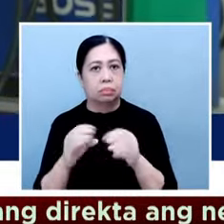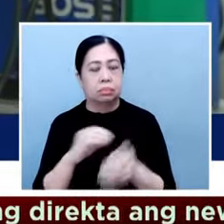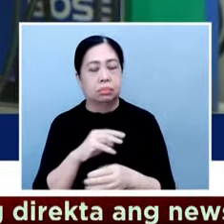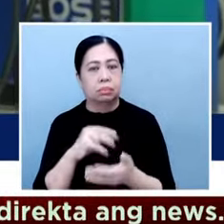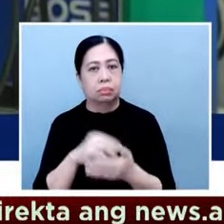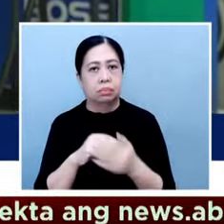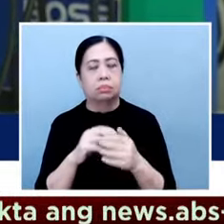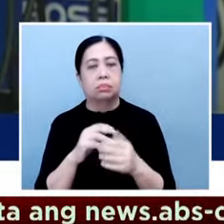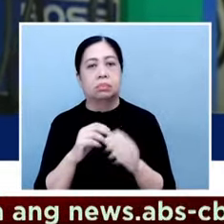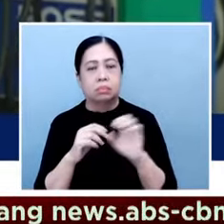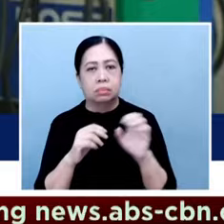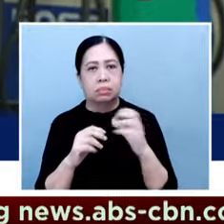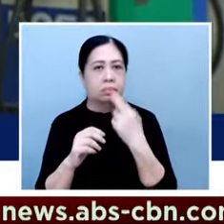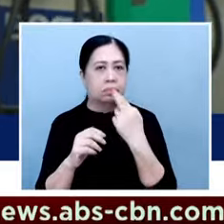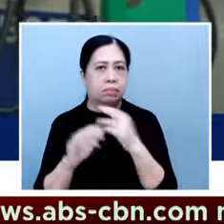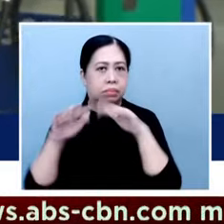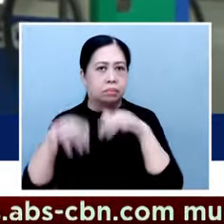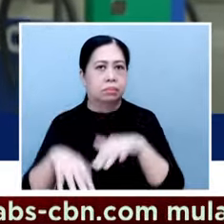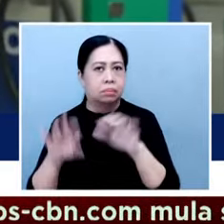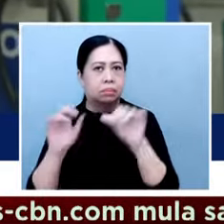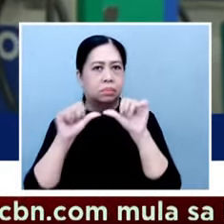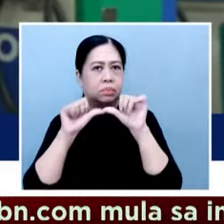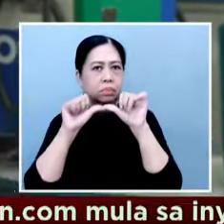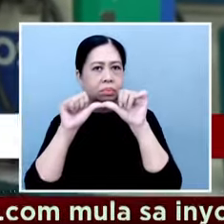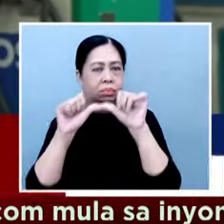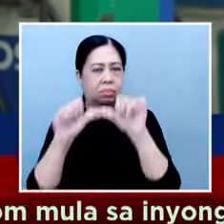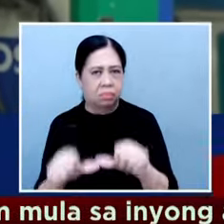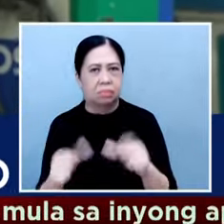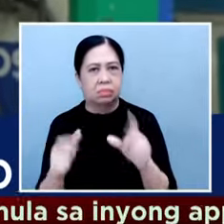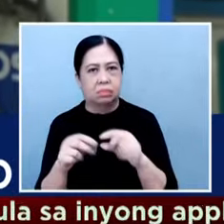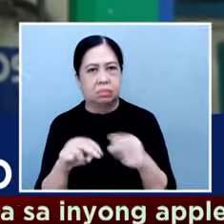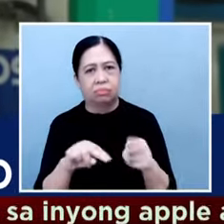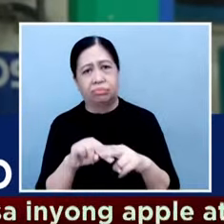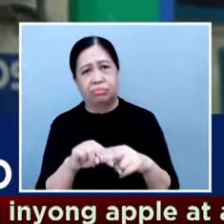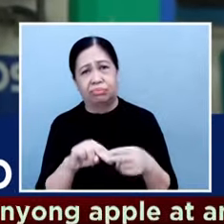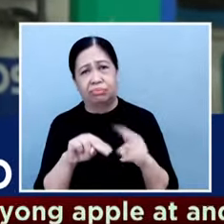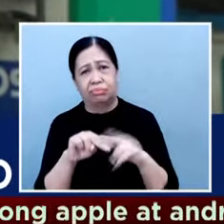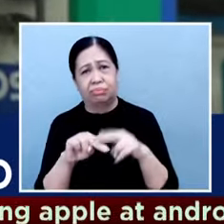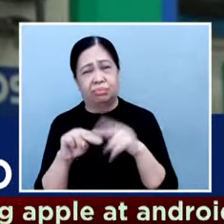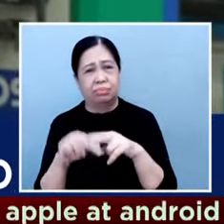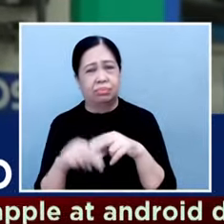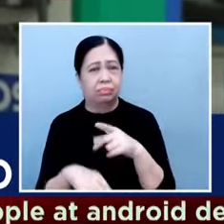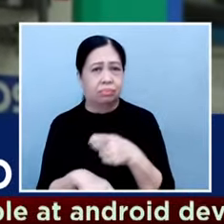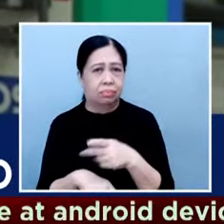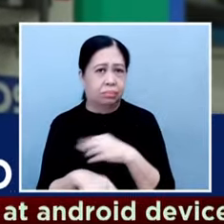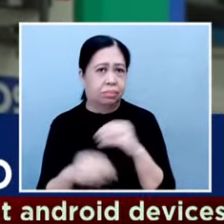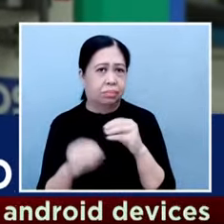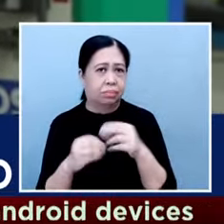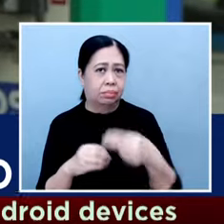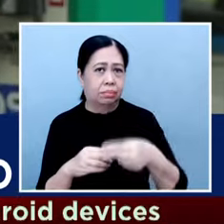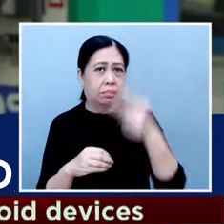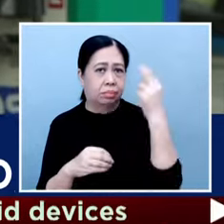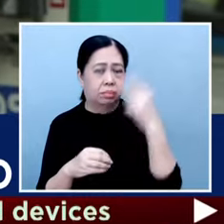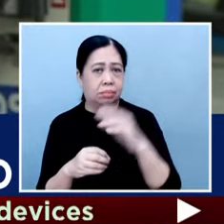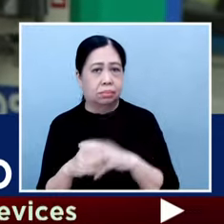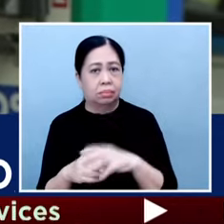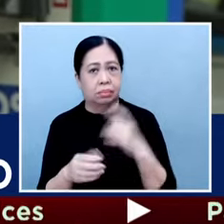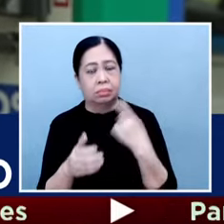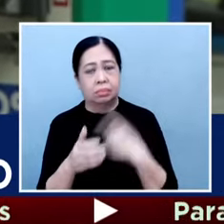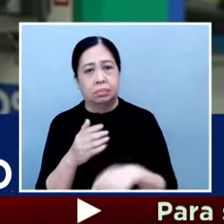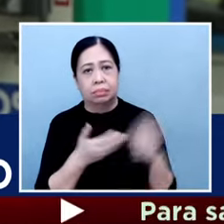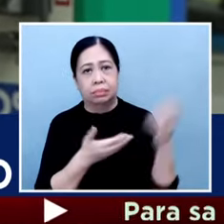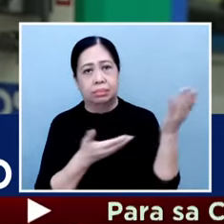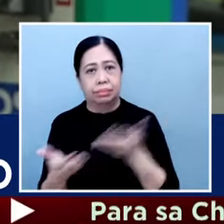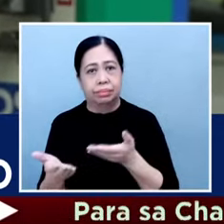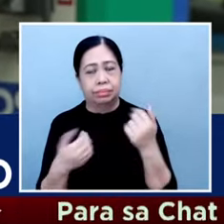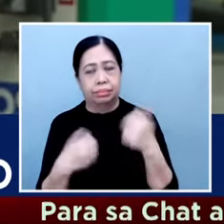at Red Sea, magtutuloy-tuloy lang din ang ipinapatong na premium at mas mataas na freight cost ng mga kumpanya ng